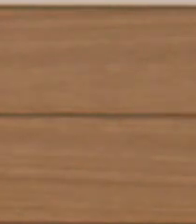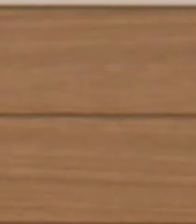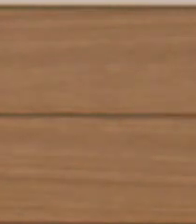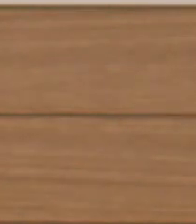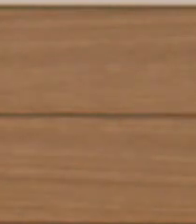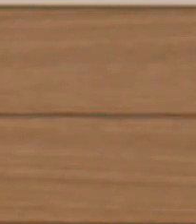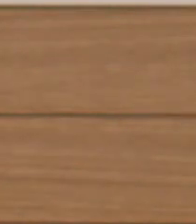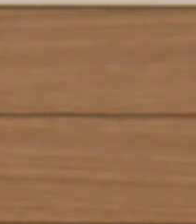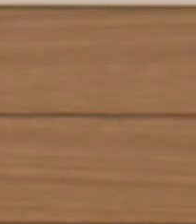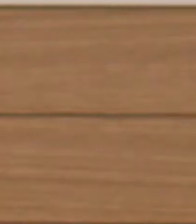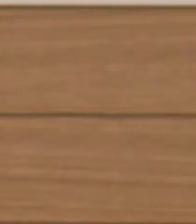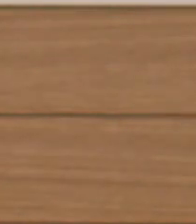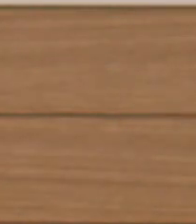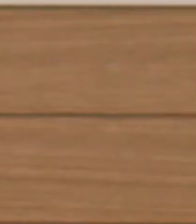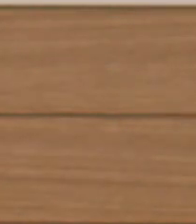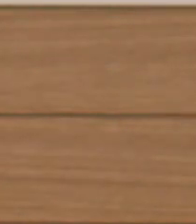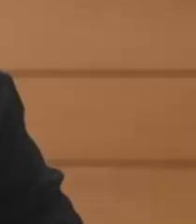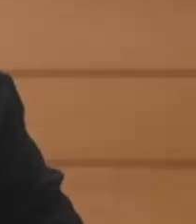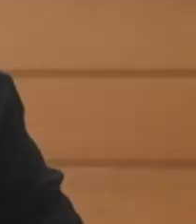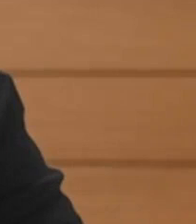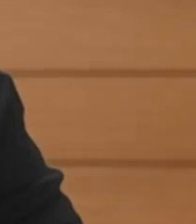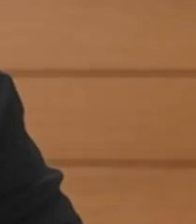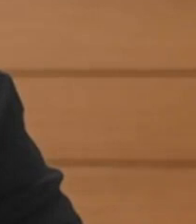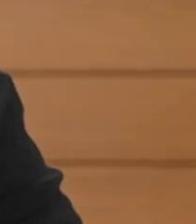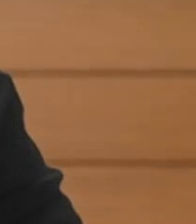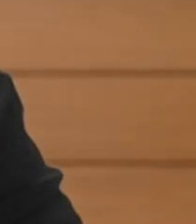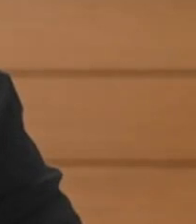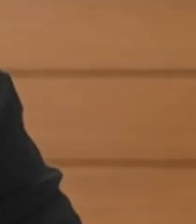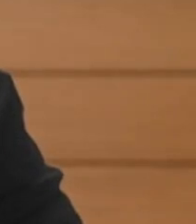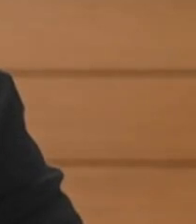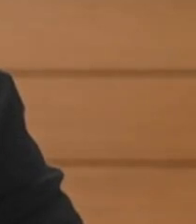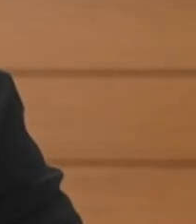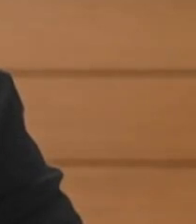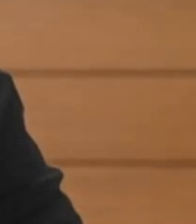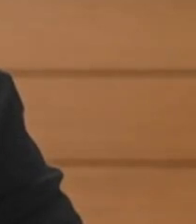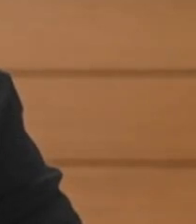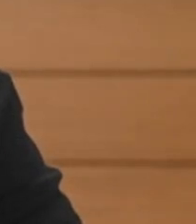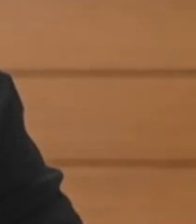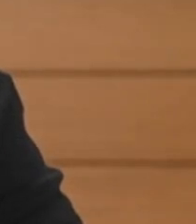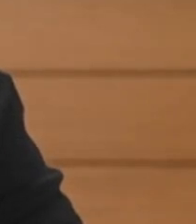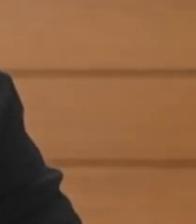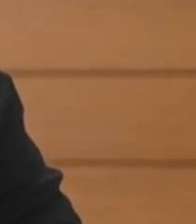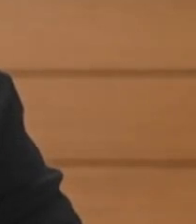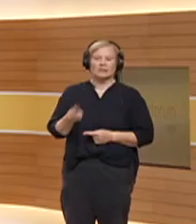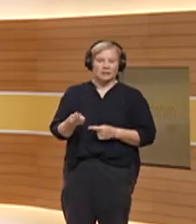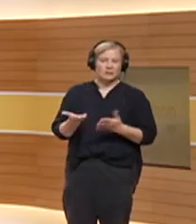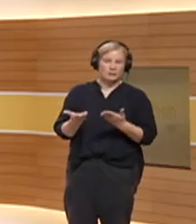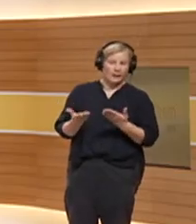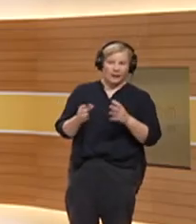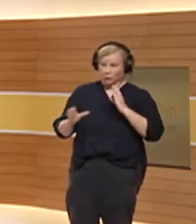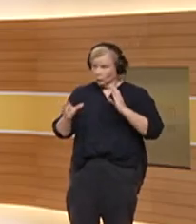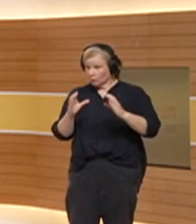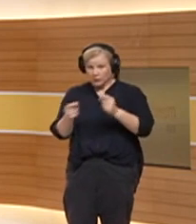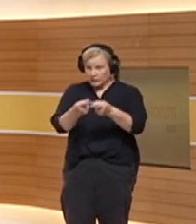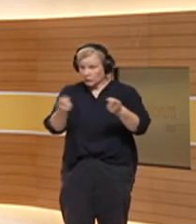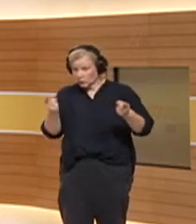als es dann deutlich wurde, was die Schwierigkeiten sind, insbesondere bei der Kommunikation, da war es für mich wichtig,